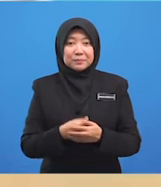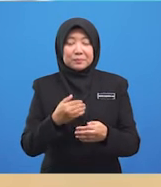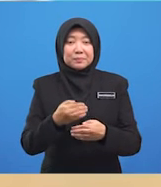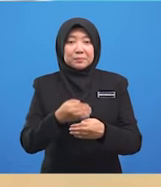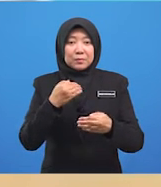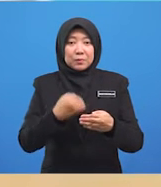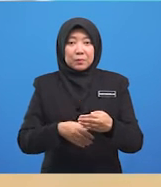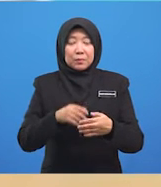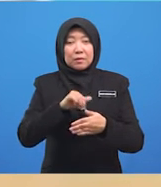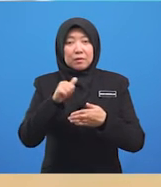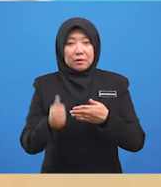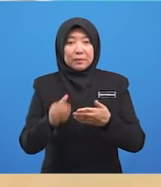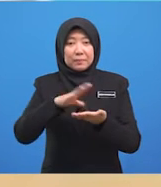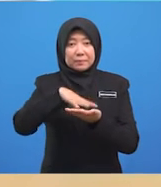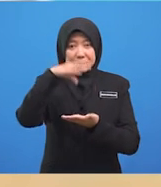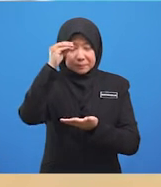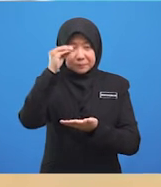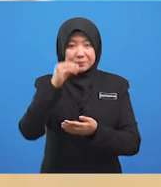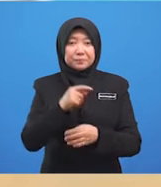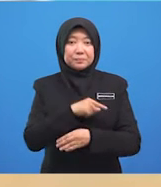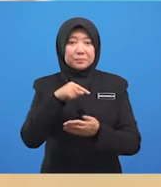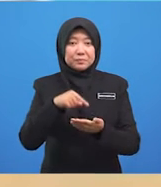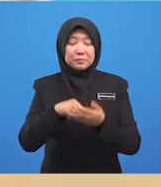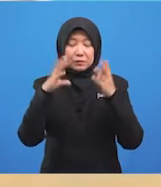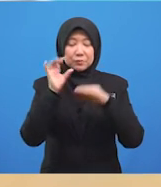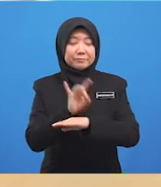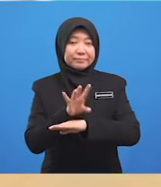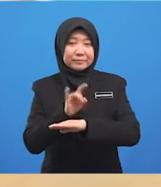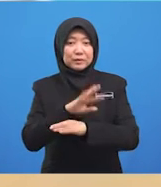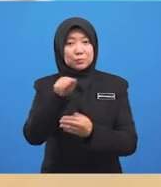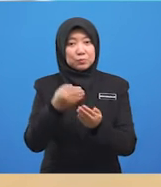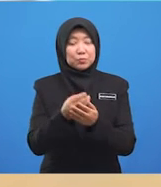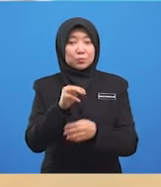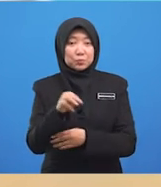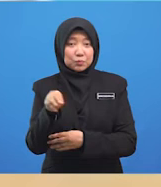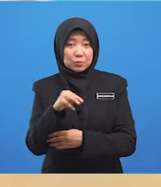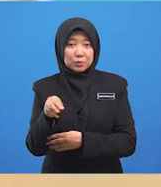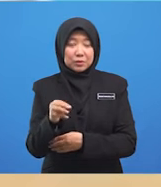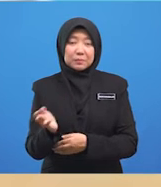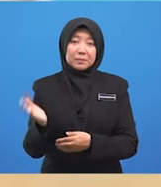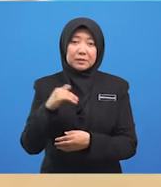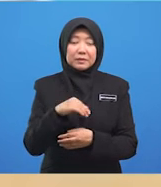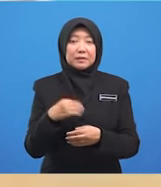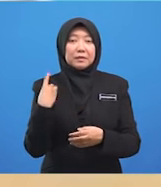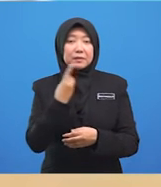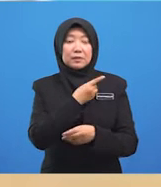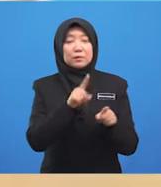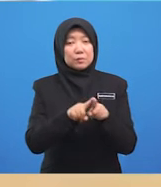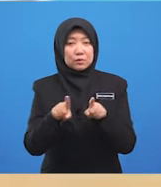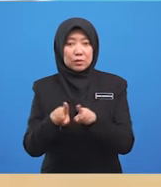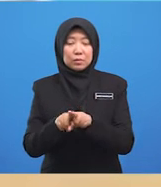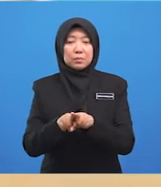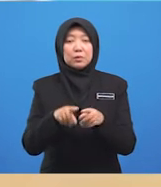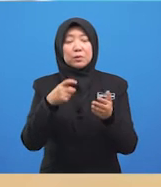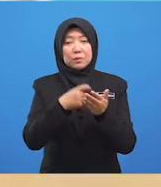Sebelum mengakhiri pengajaran ini chegou ingin berpesan kepada murid-murid marilah kita sama-sama